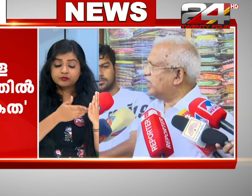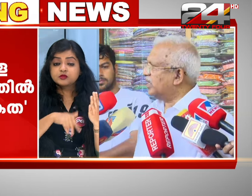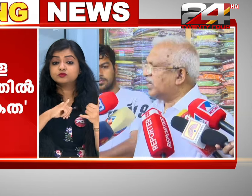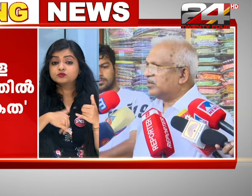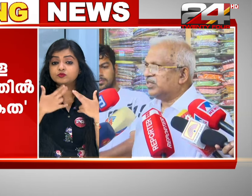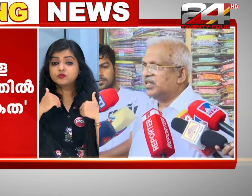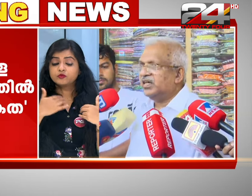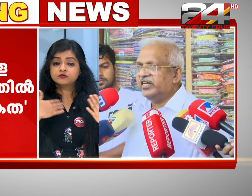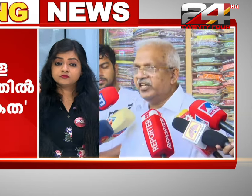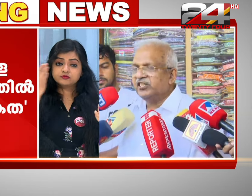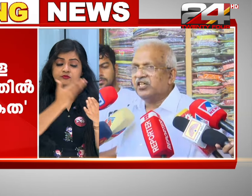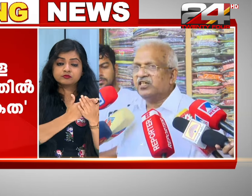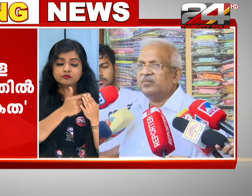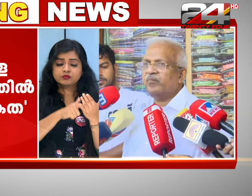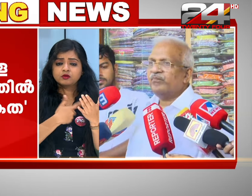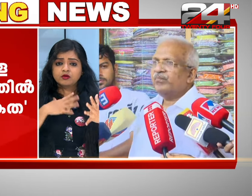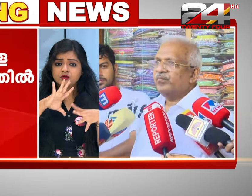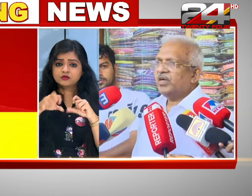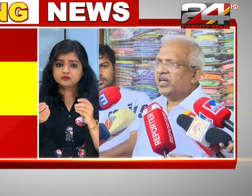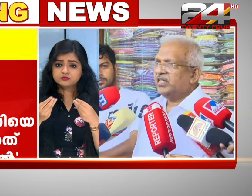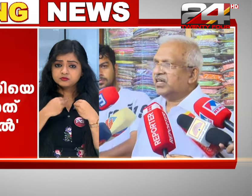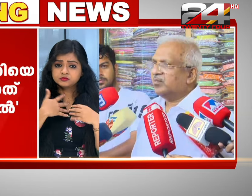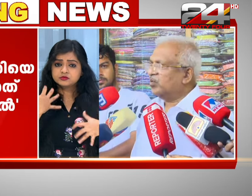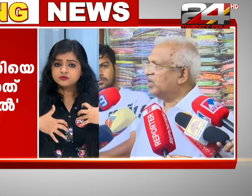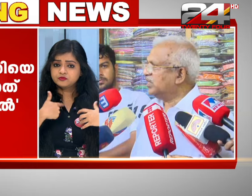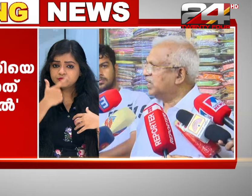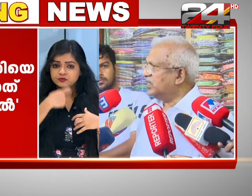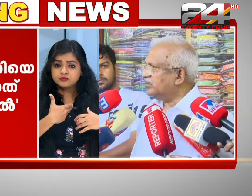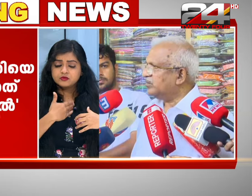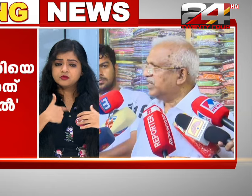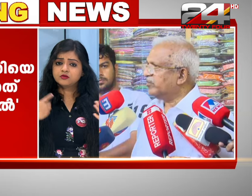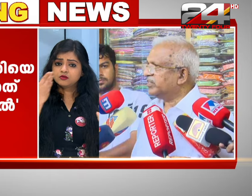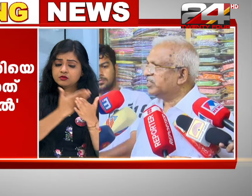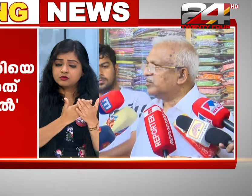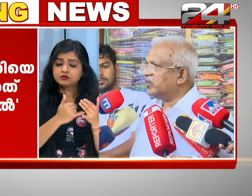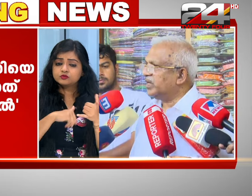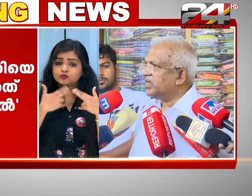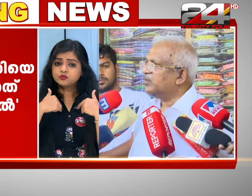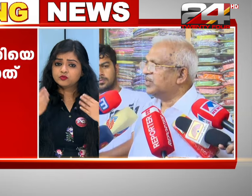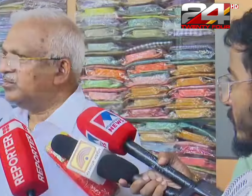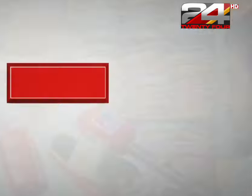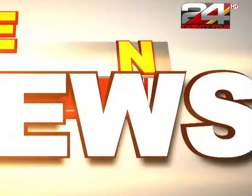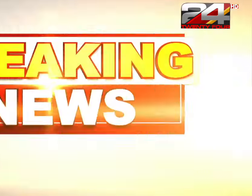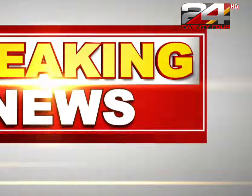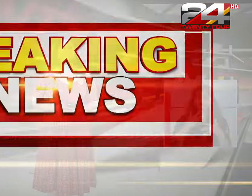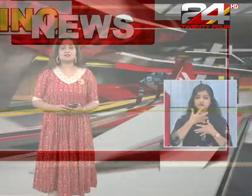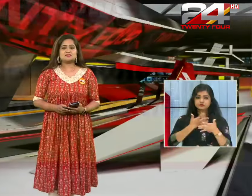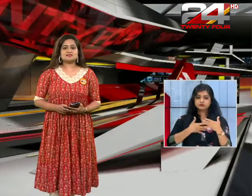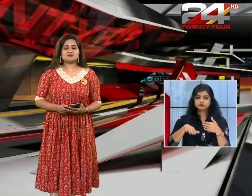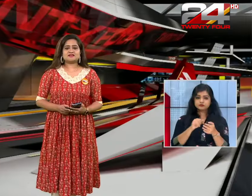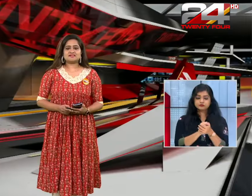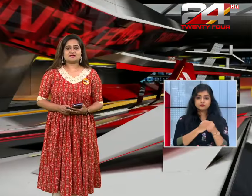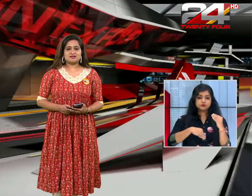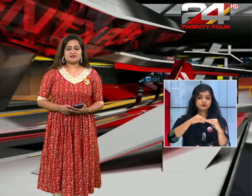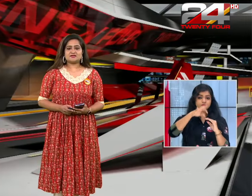മുമ്പാകെ അക്രമത്തിൻ്റെ ഇരയെന്ന നിലക്ക് ഹർജി നൽകാമോ എന്ന കാര്യം നിയമവിദഗ്ധന്മാരുമായിട്ട് ആലോചിക്കും.